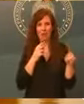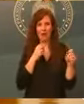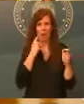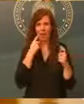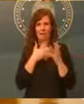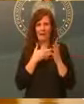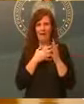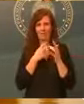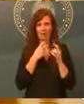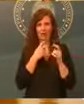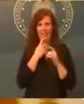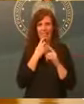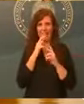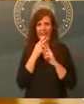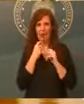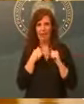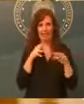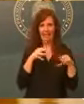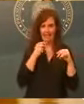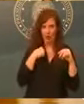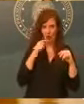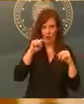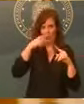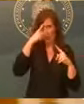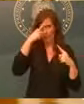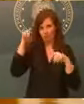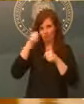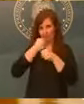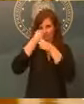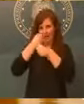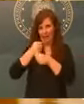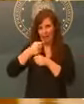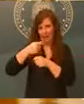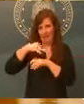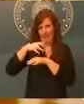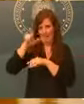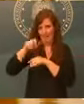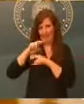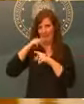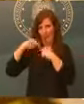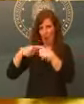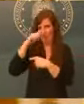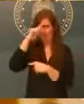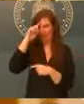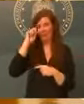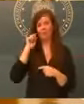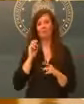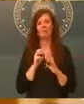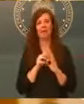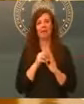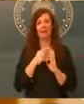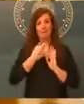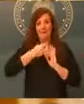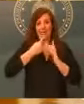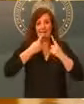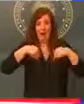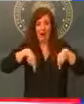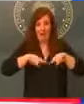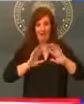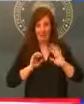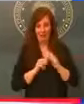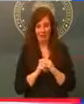una risposta più articolata e sicuramente più competente alla ministra io dico come presidente del consiglio